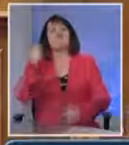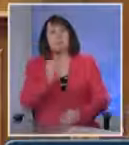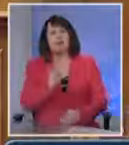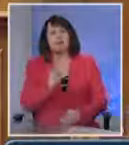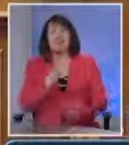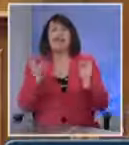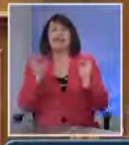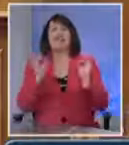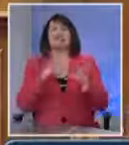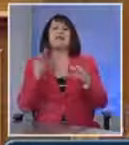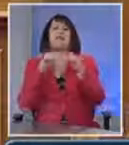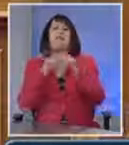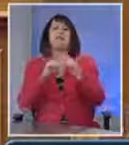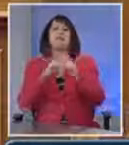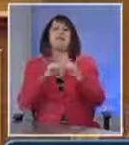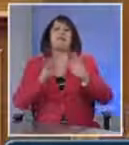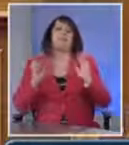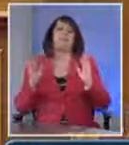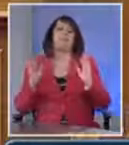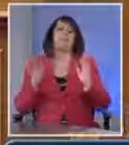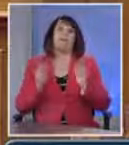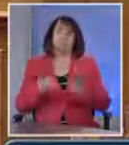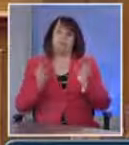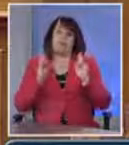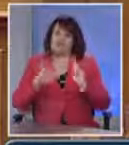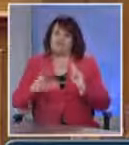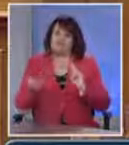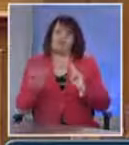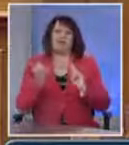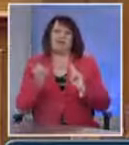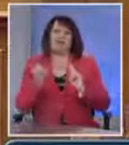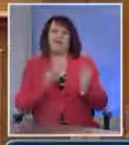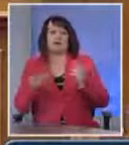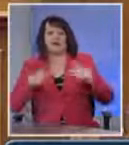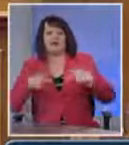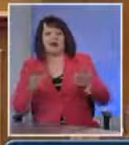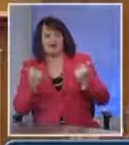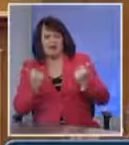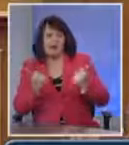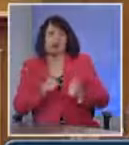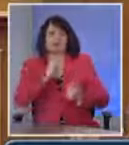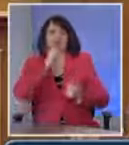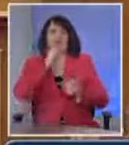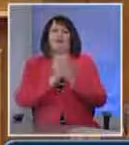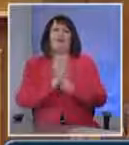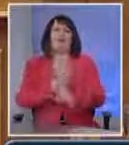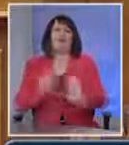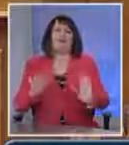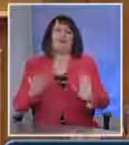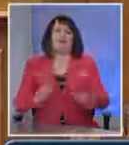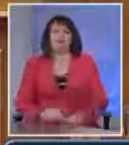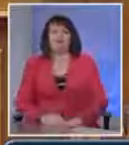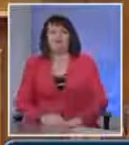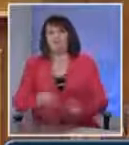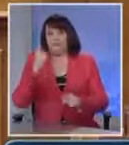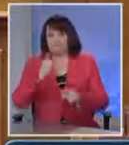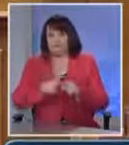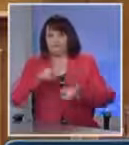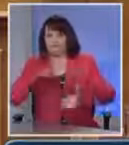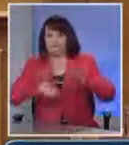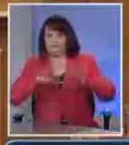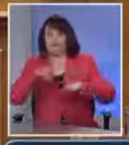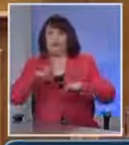δεν θέλει να επενδύει και κανείς δεν μπορεί να ελπίζει σε μια ακυβέρνητη χώρα. Η απλή αναλογική σε μια